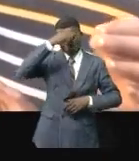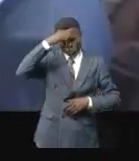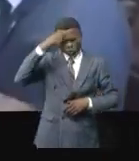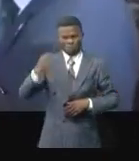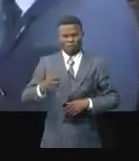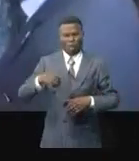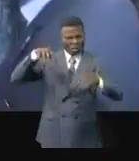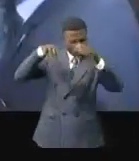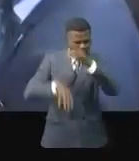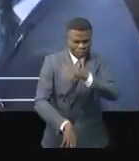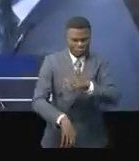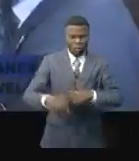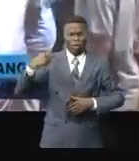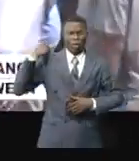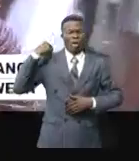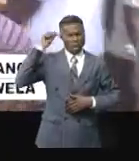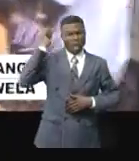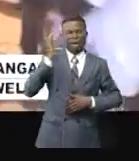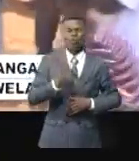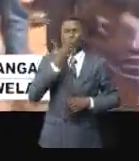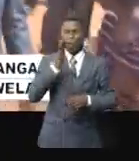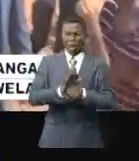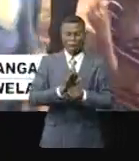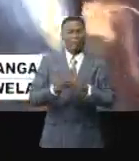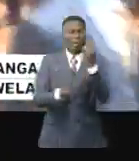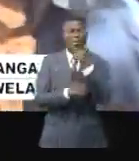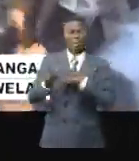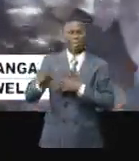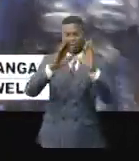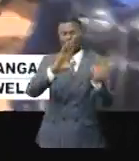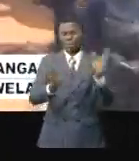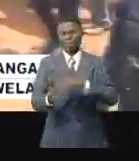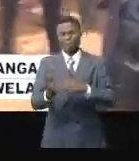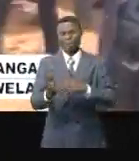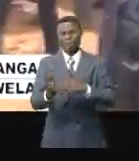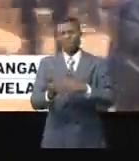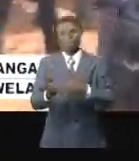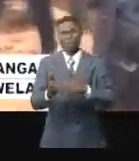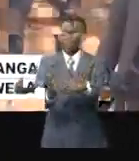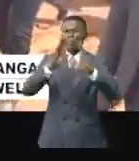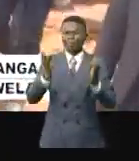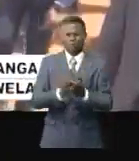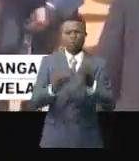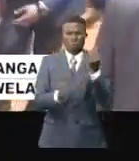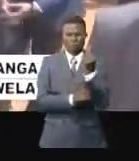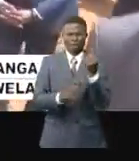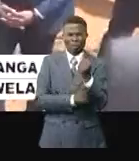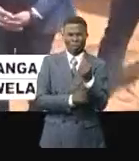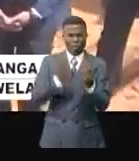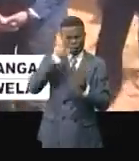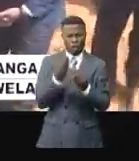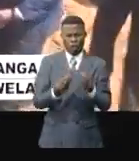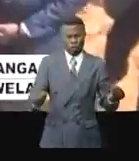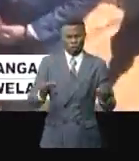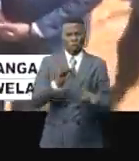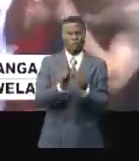ce terrain. Le gouverneur de province, Jacques Kiaboula, a promis à ses administrés de convoquer toutes les parties du doigt pour tirer au clair